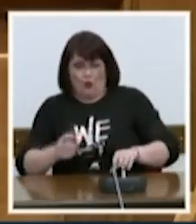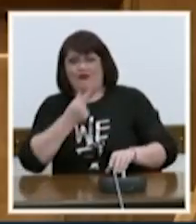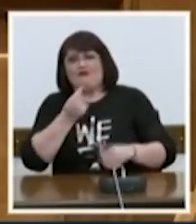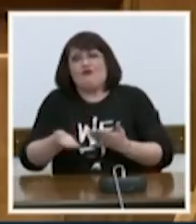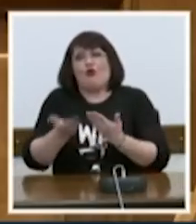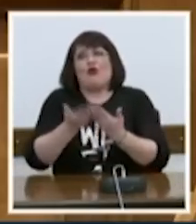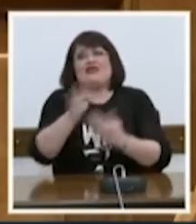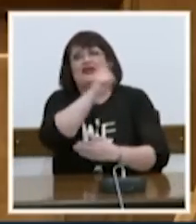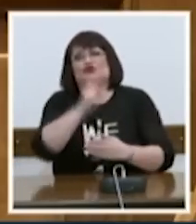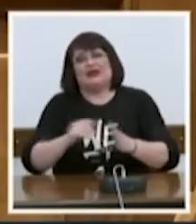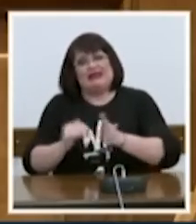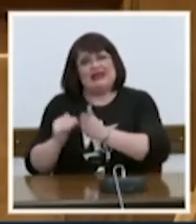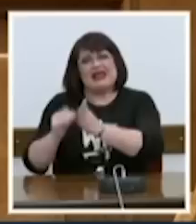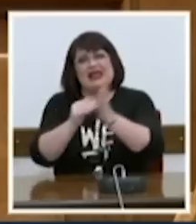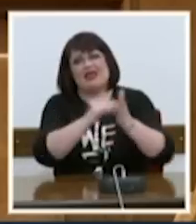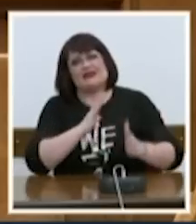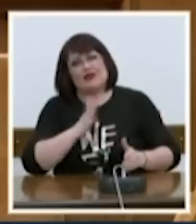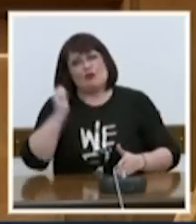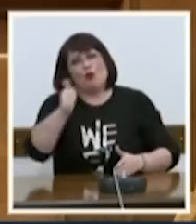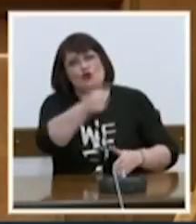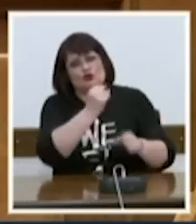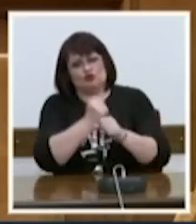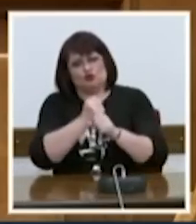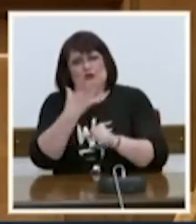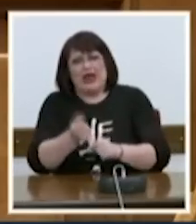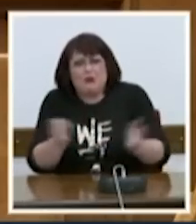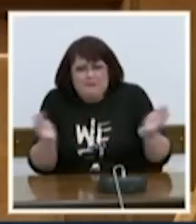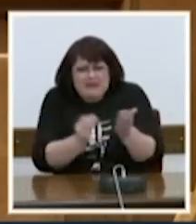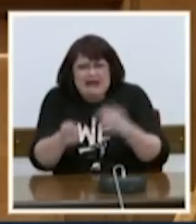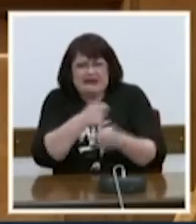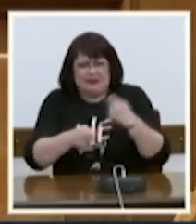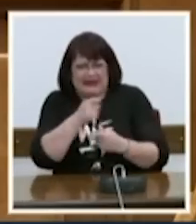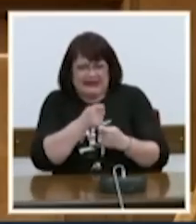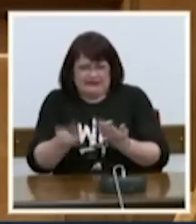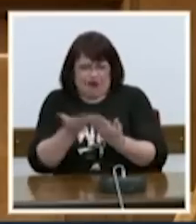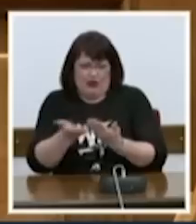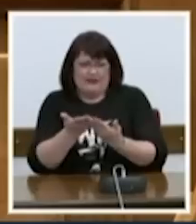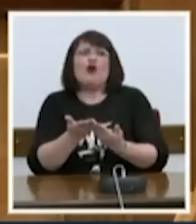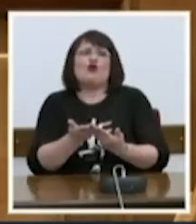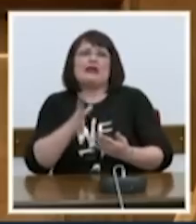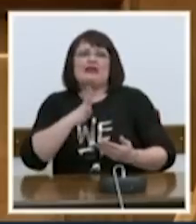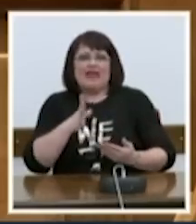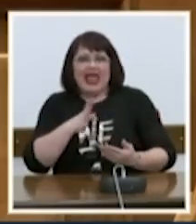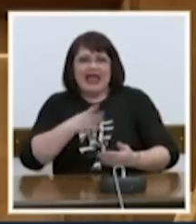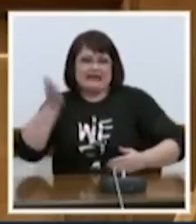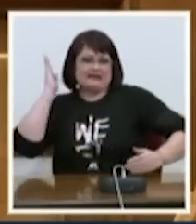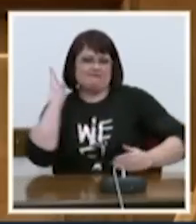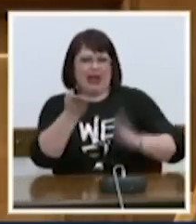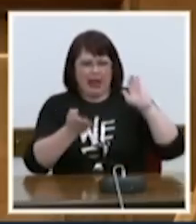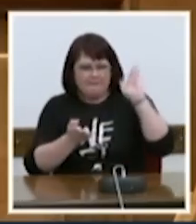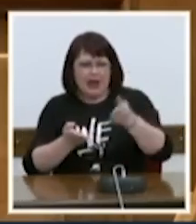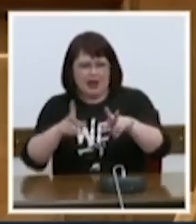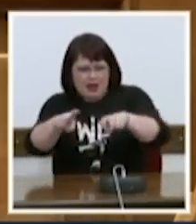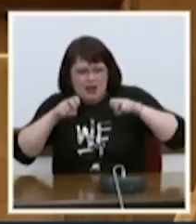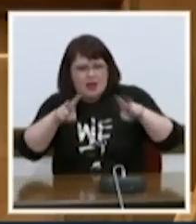εκατοντάδων χιλιάδων αυτοαποσχολούμενων και πολύ μικρών επιχειρήσεων. Να τους κυνηγήσετε ανελαίητα,